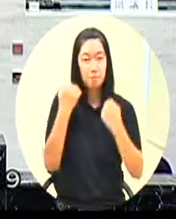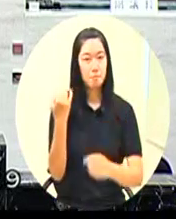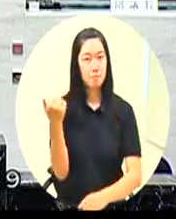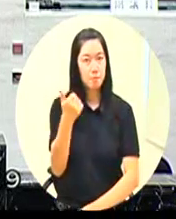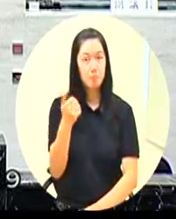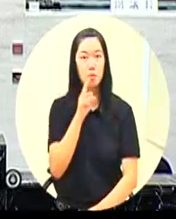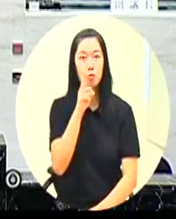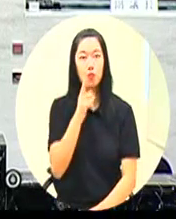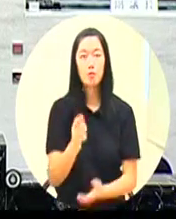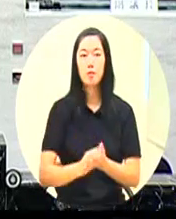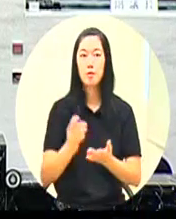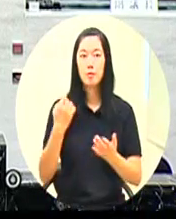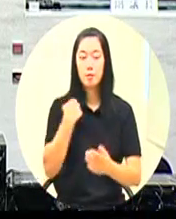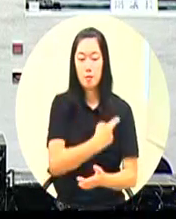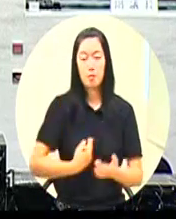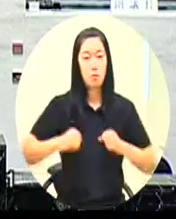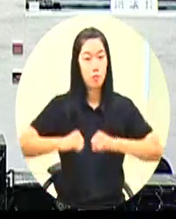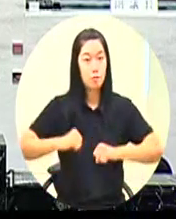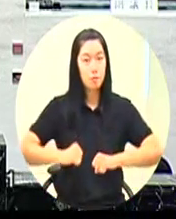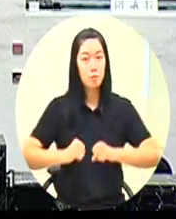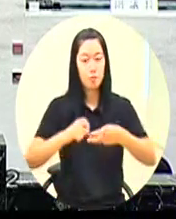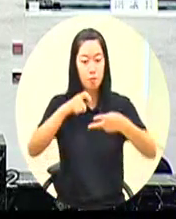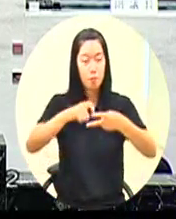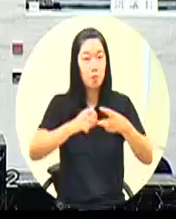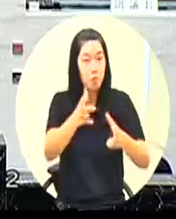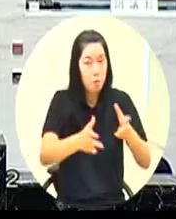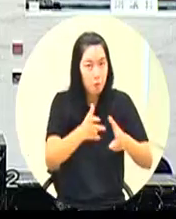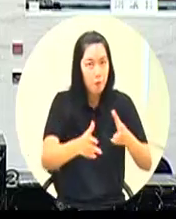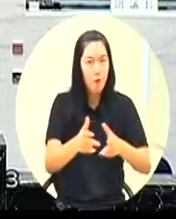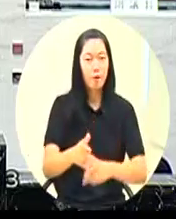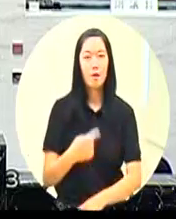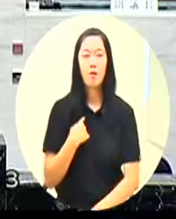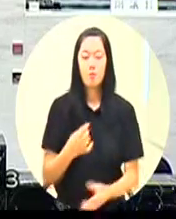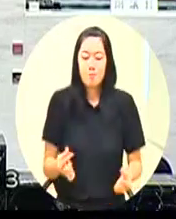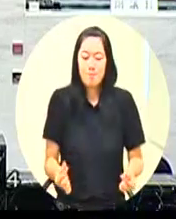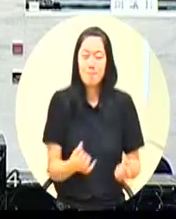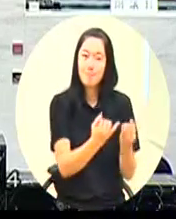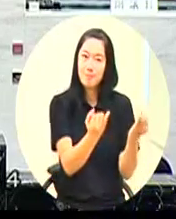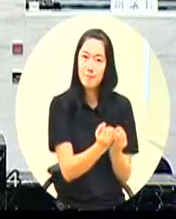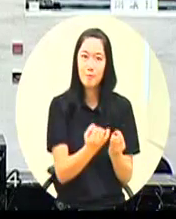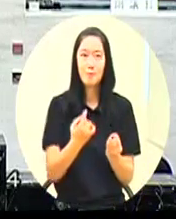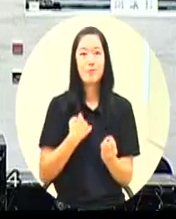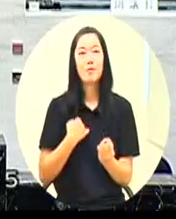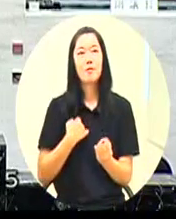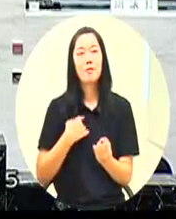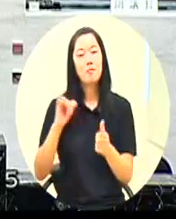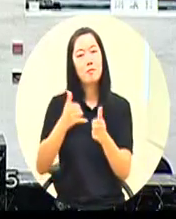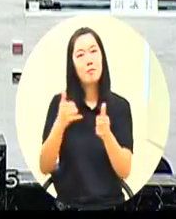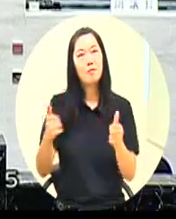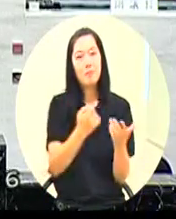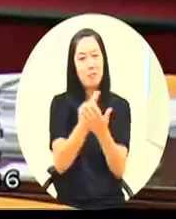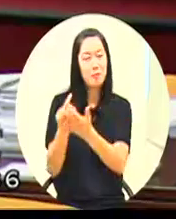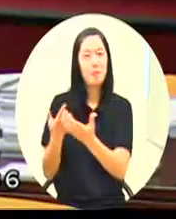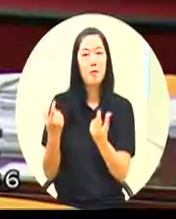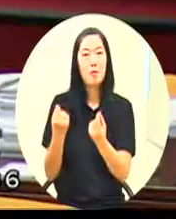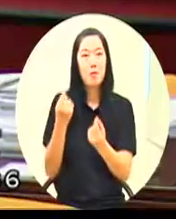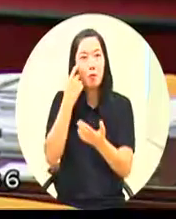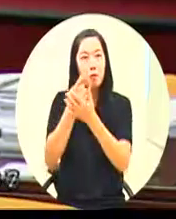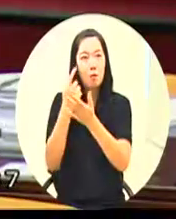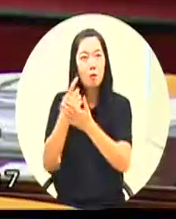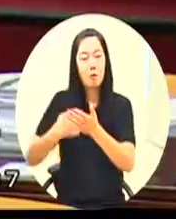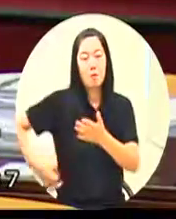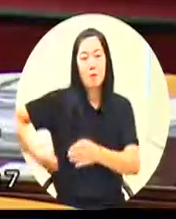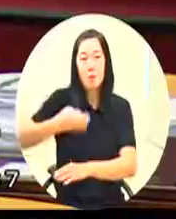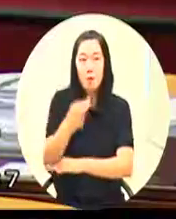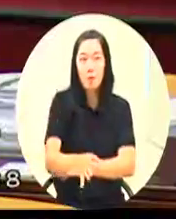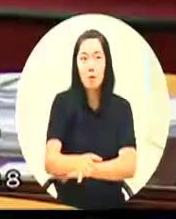健身工厂啊，那个贵妇名媛再去的，其实我们很多同仁再去啊，我一个月会费缴